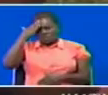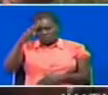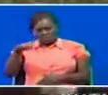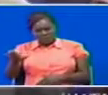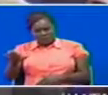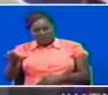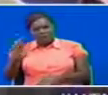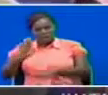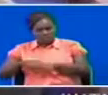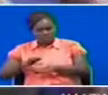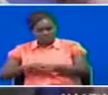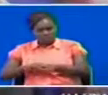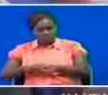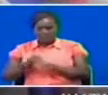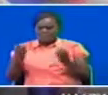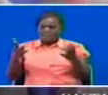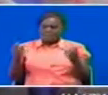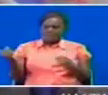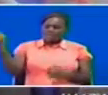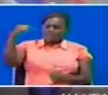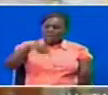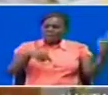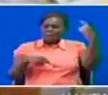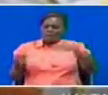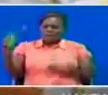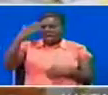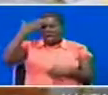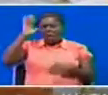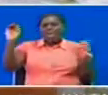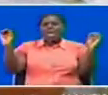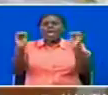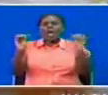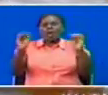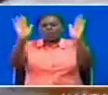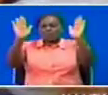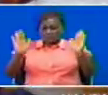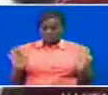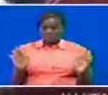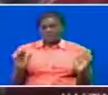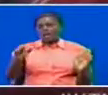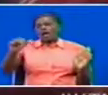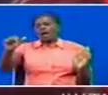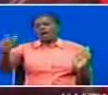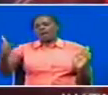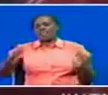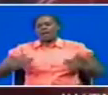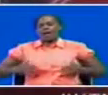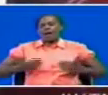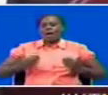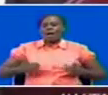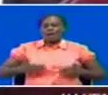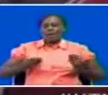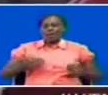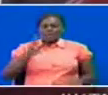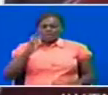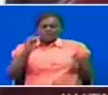mzee alikuwa hivi. Licha ya wengi waliohudhuria hafla hii kutojua nini hasa umuhimu wake, wengi wao walifurahi kuwa